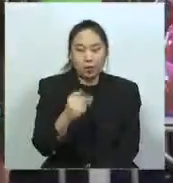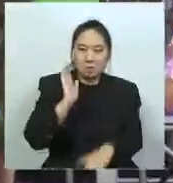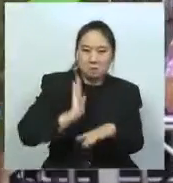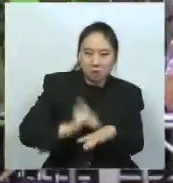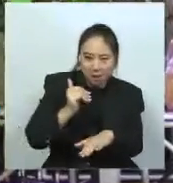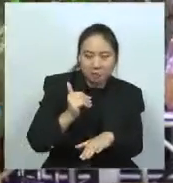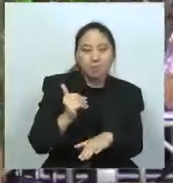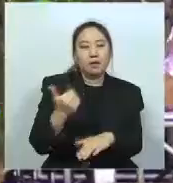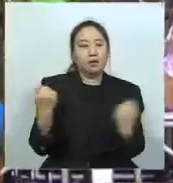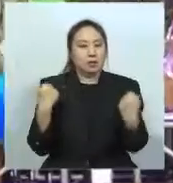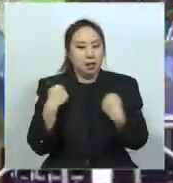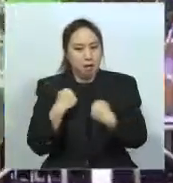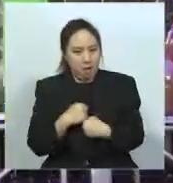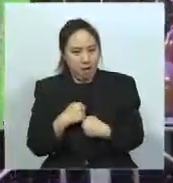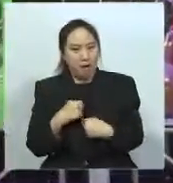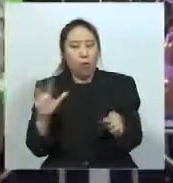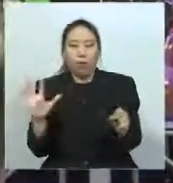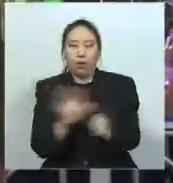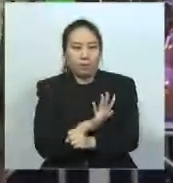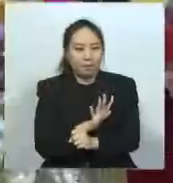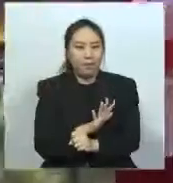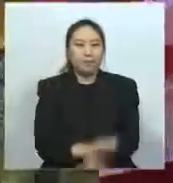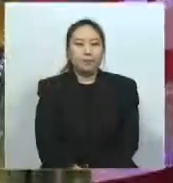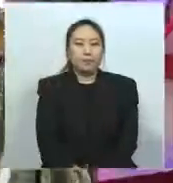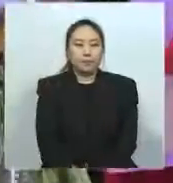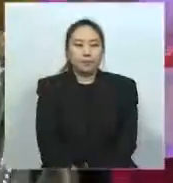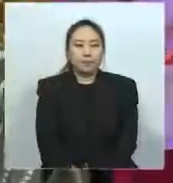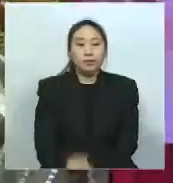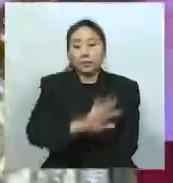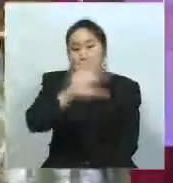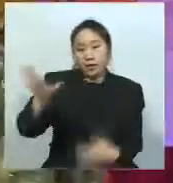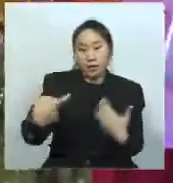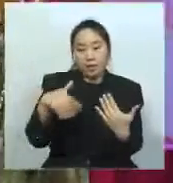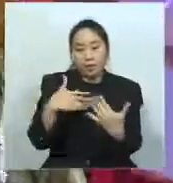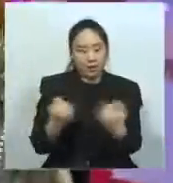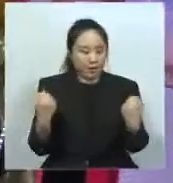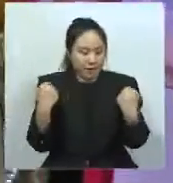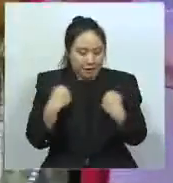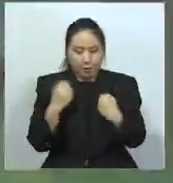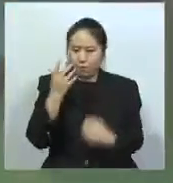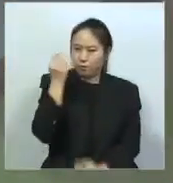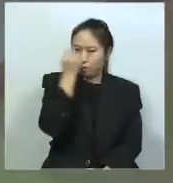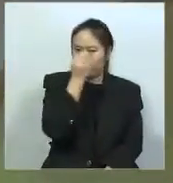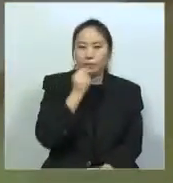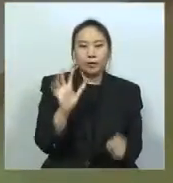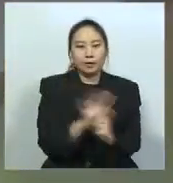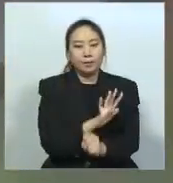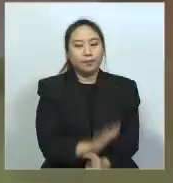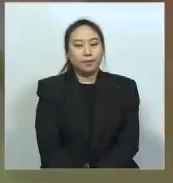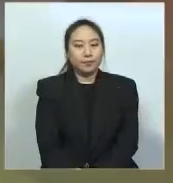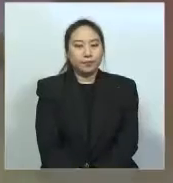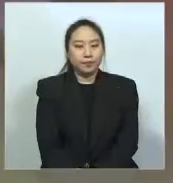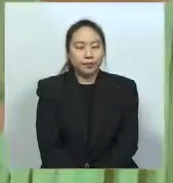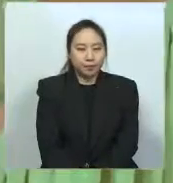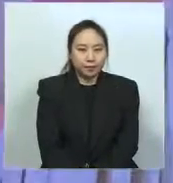สามารถแล้วเครื่องเสื้อผ้าเครื่องแต่งกายนี่ก็ไม่แพ้กันเลยนะคะทุกคนนี่มากันเต็มที่จริงๆนะคะส